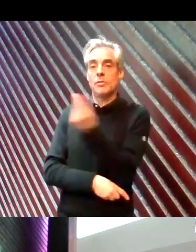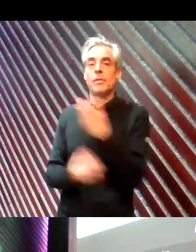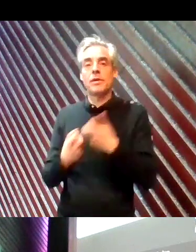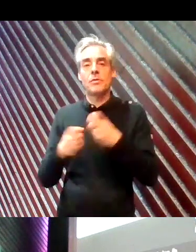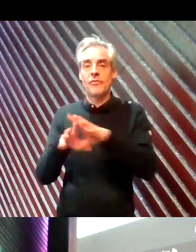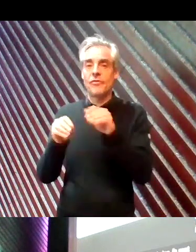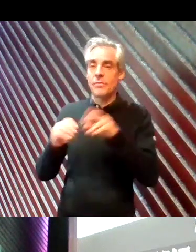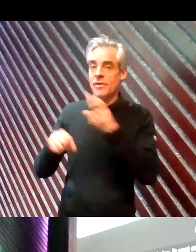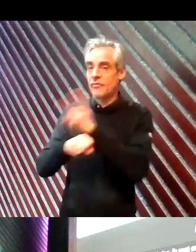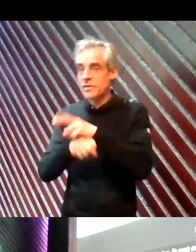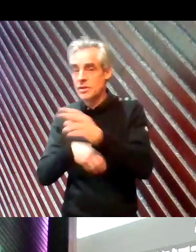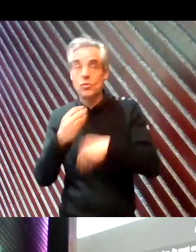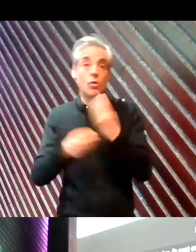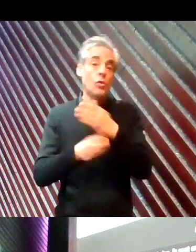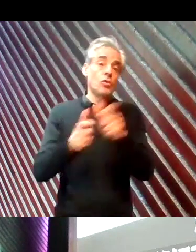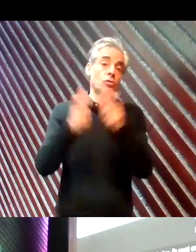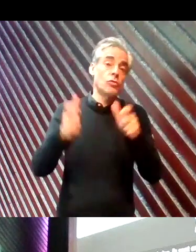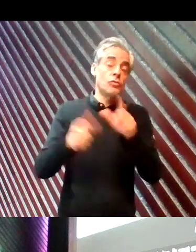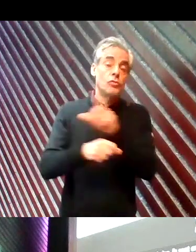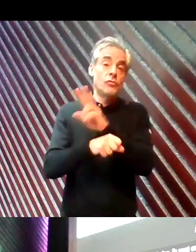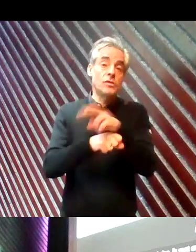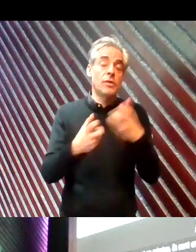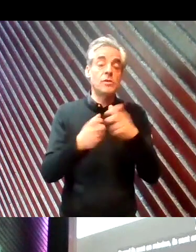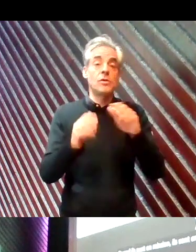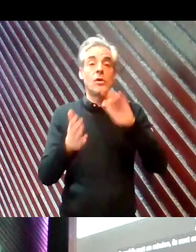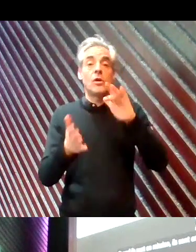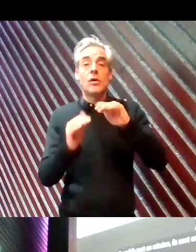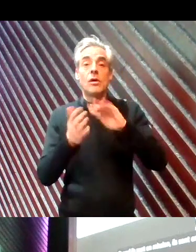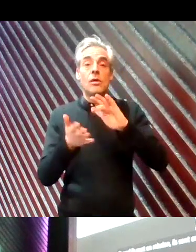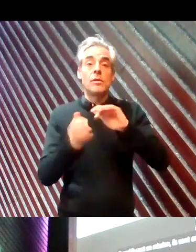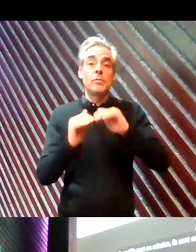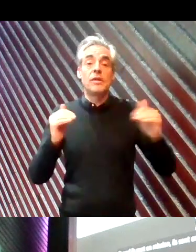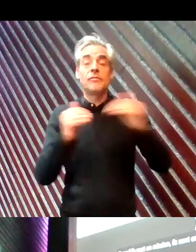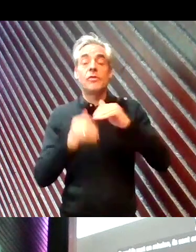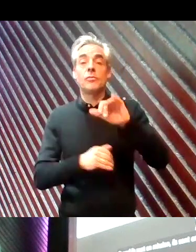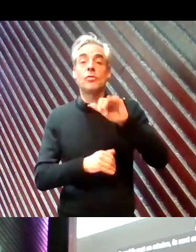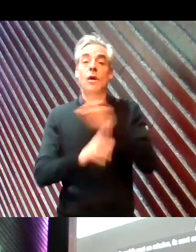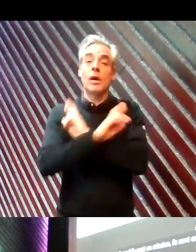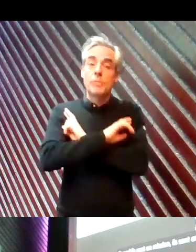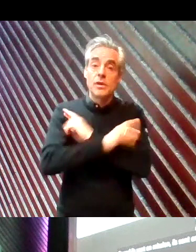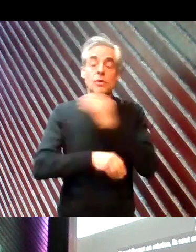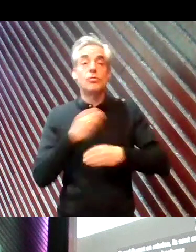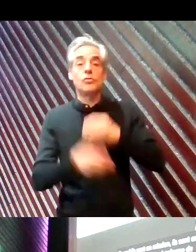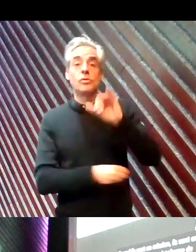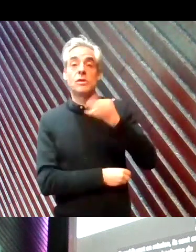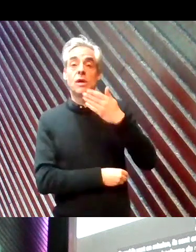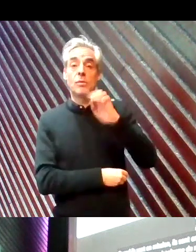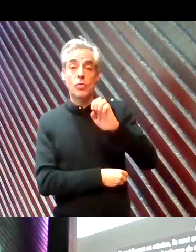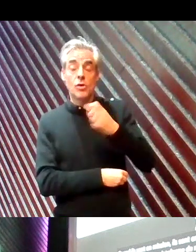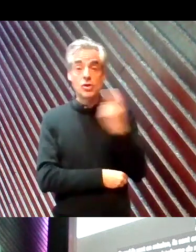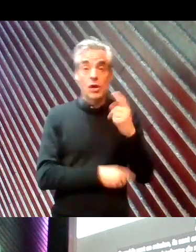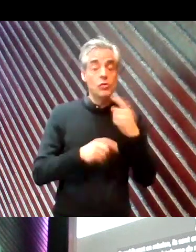quand ils vont voir une famille, quand ils vont dans une structure telle qu'une plateforme de répit, un IME, ils sont toujours en binôme, ne sont jamais